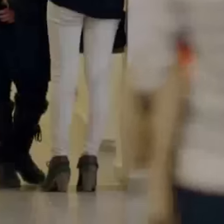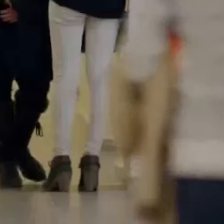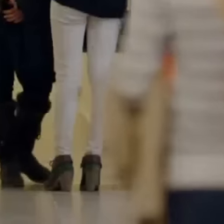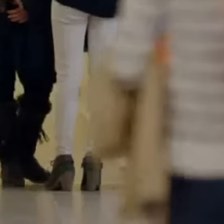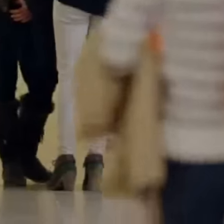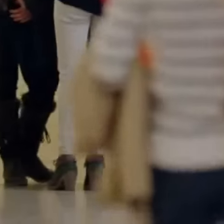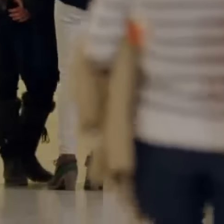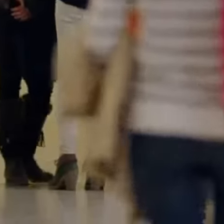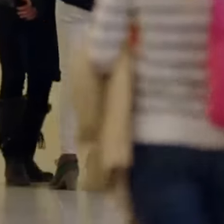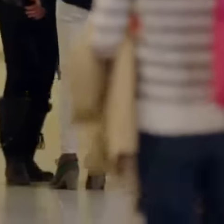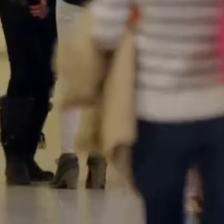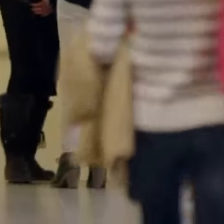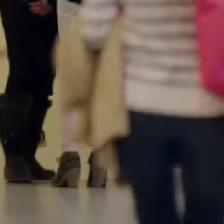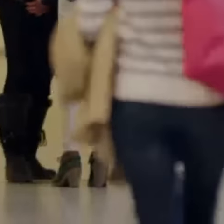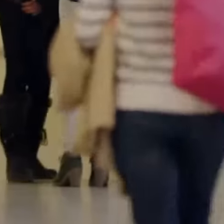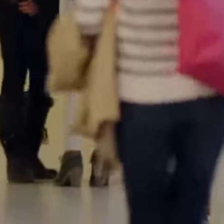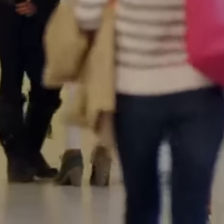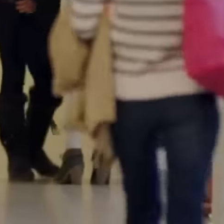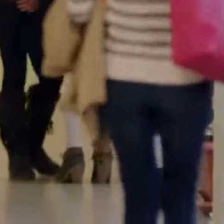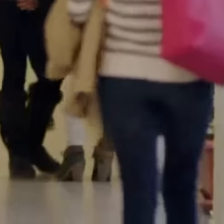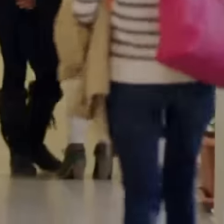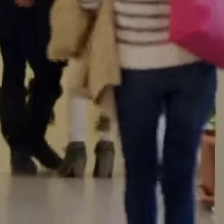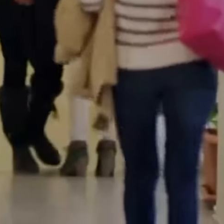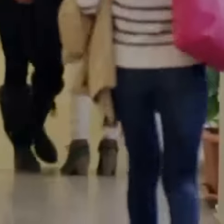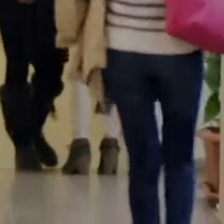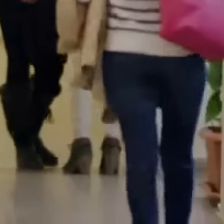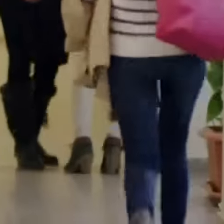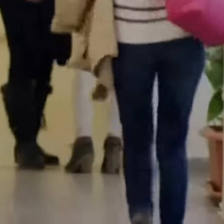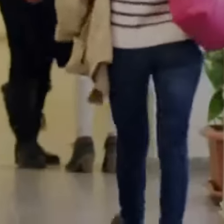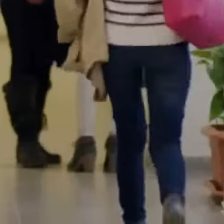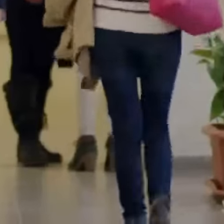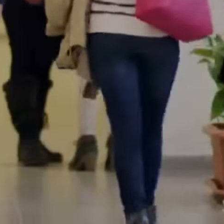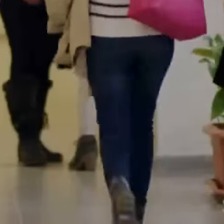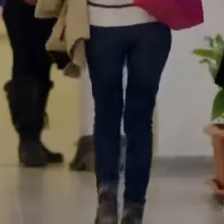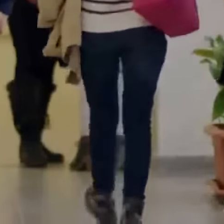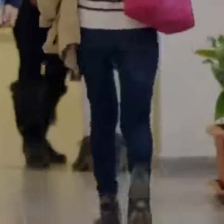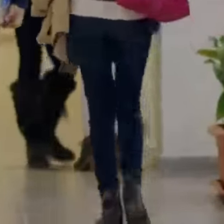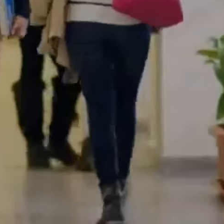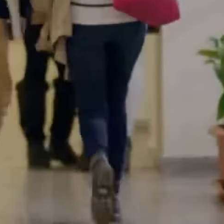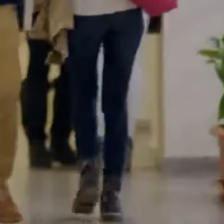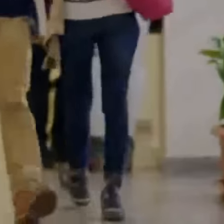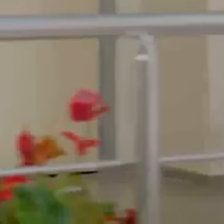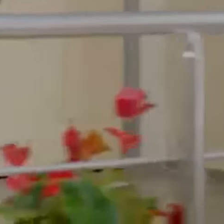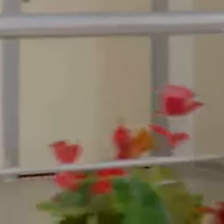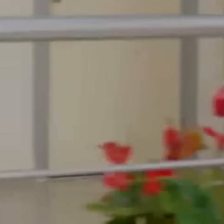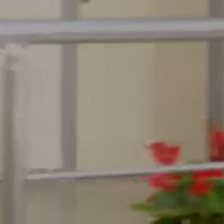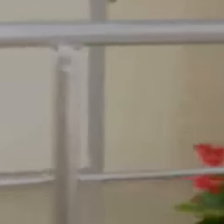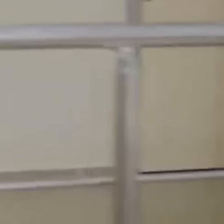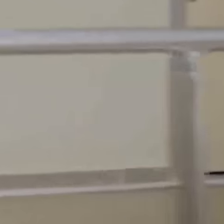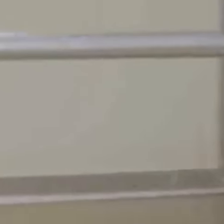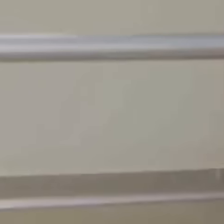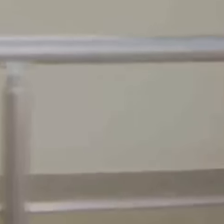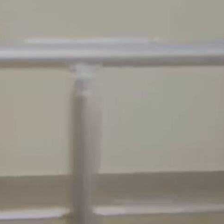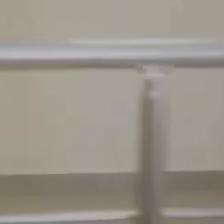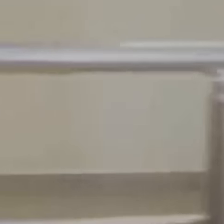giymiş. Merdivenlere, yukarı, aşağı katlara merakla bakıyor. Koridordaki gençlerin arasından geçerken dönüp dönüp